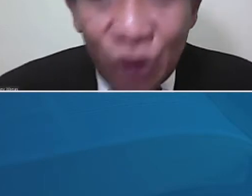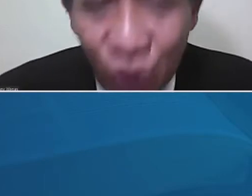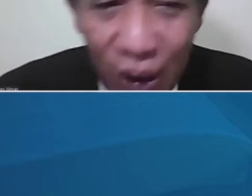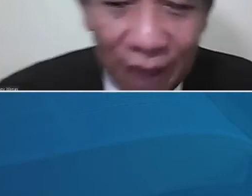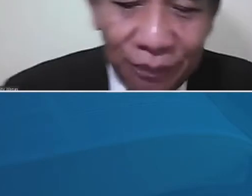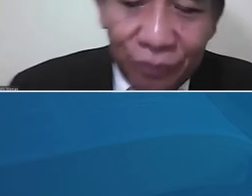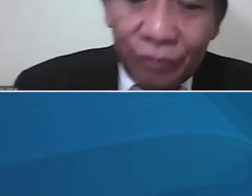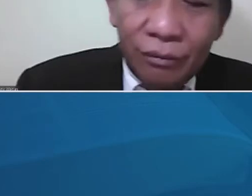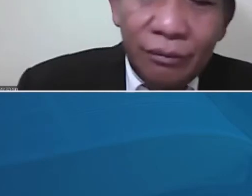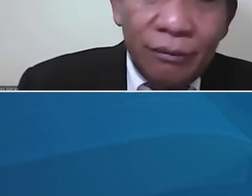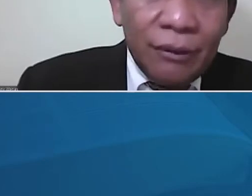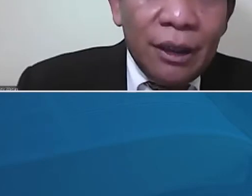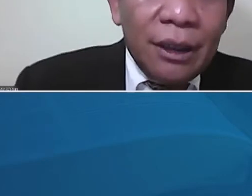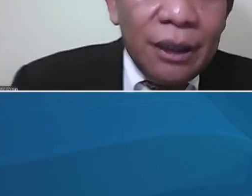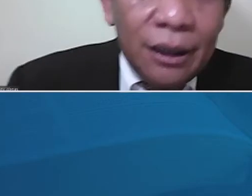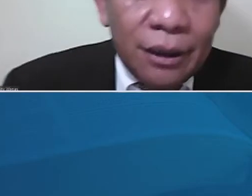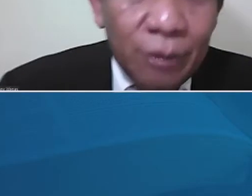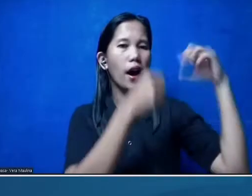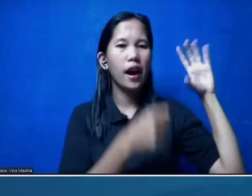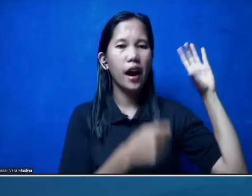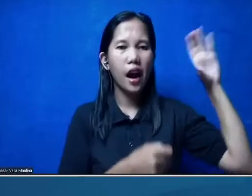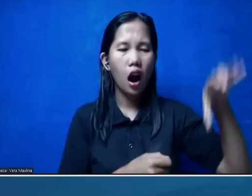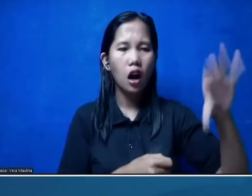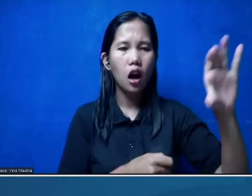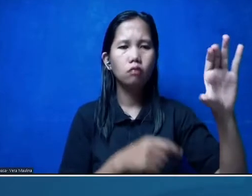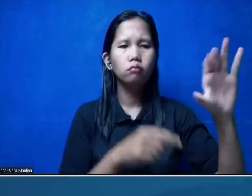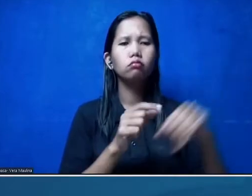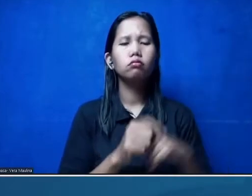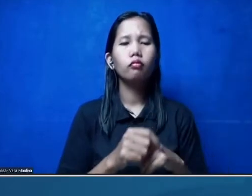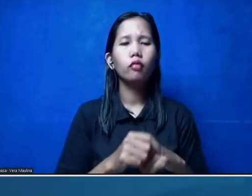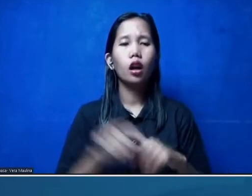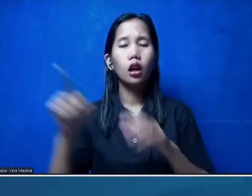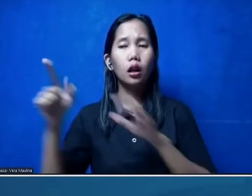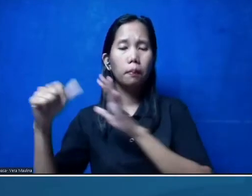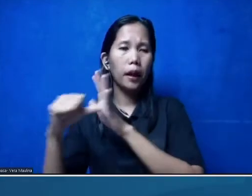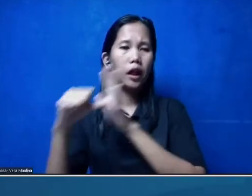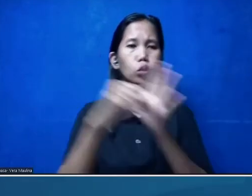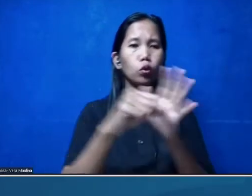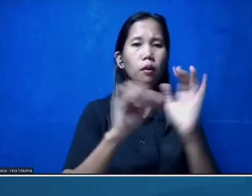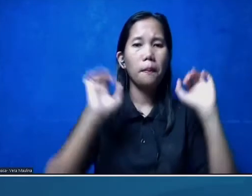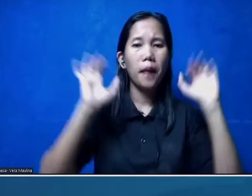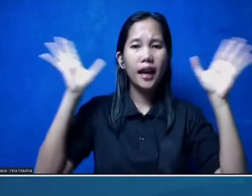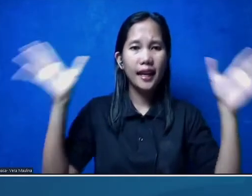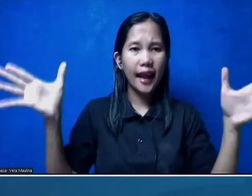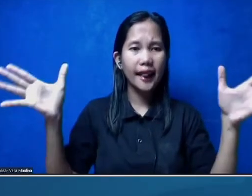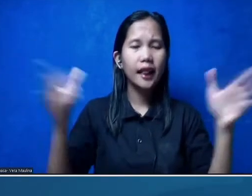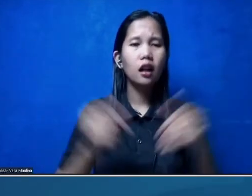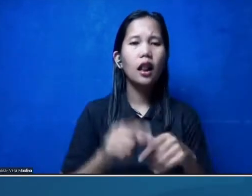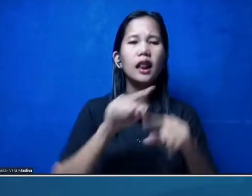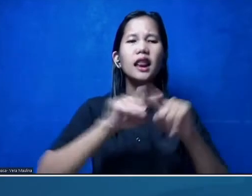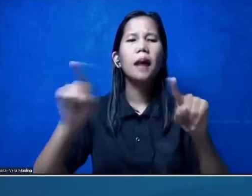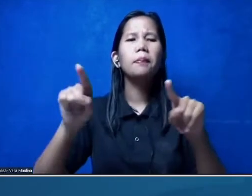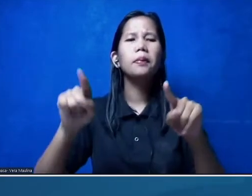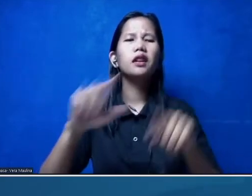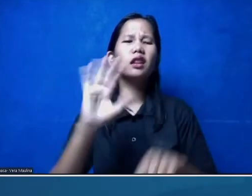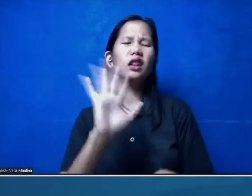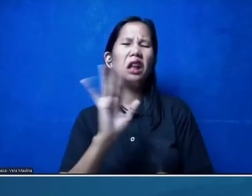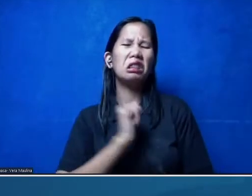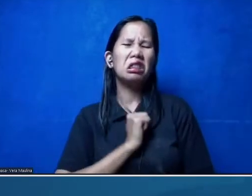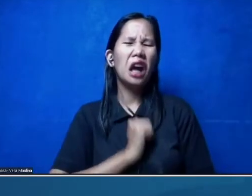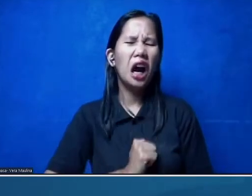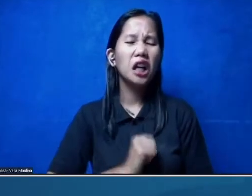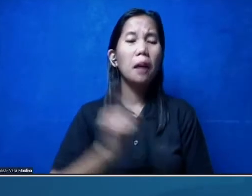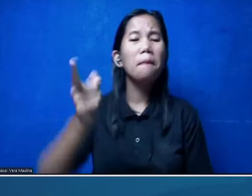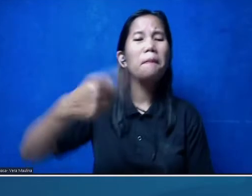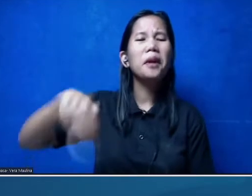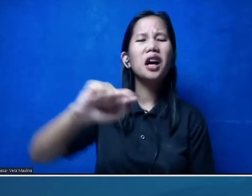surga kemudian dan naga besar itu si ular tua yang disebut iblis atau setan yang menyesatkan